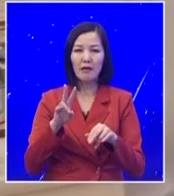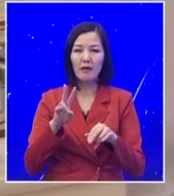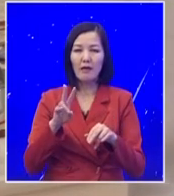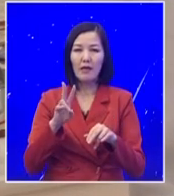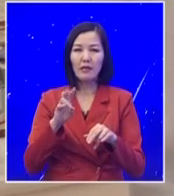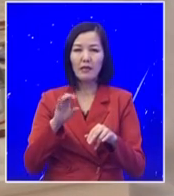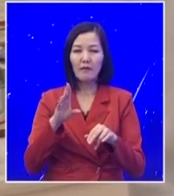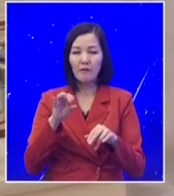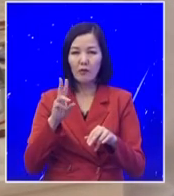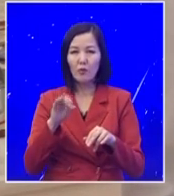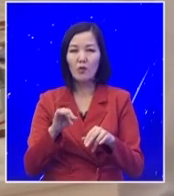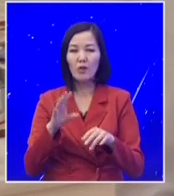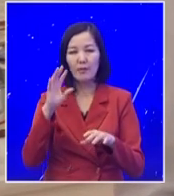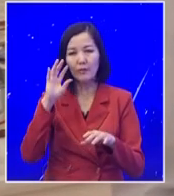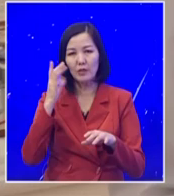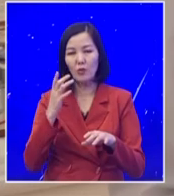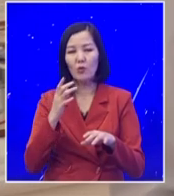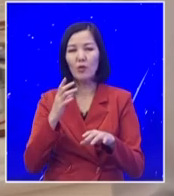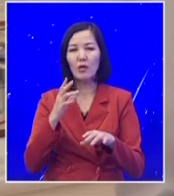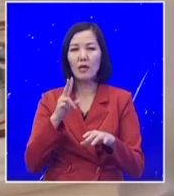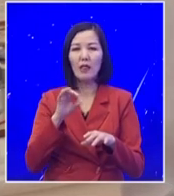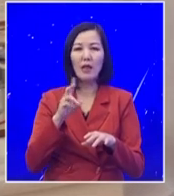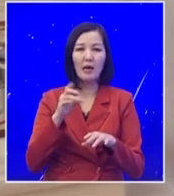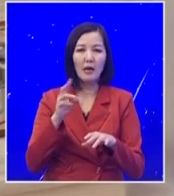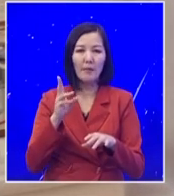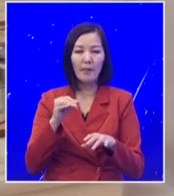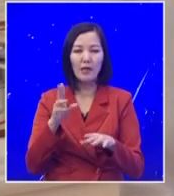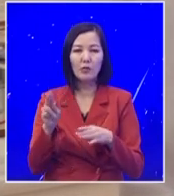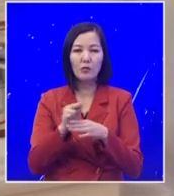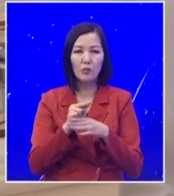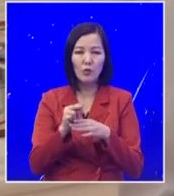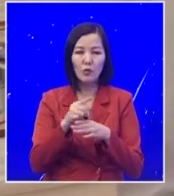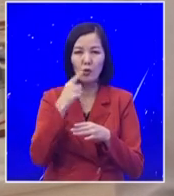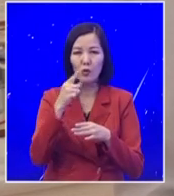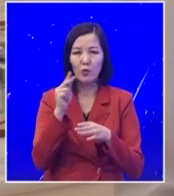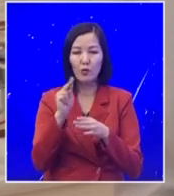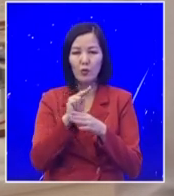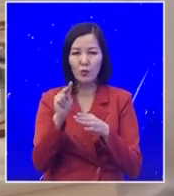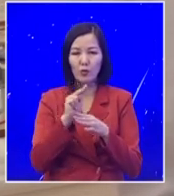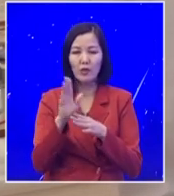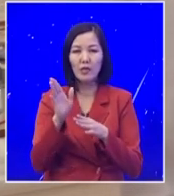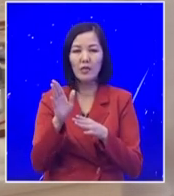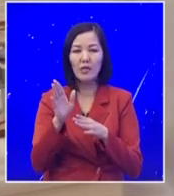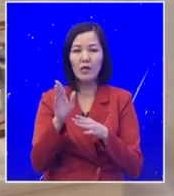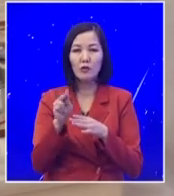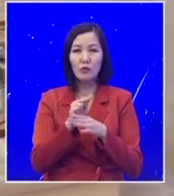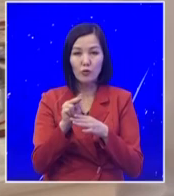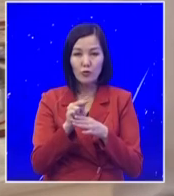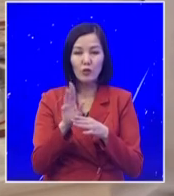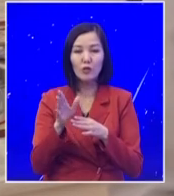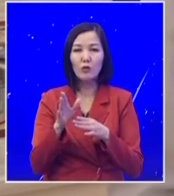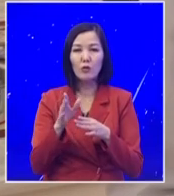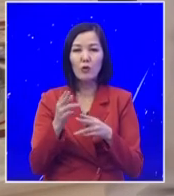логопед, психолог, эрготерапевт, кинезиотерапевт мамандары бізде жинақтадық. Енді осы